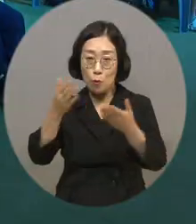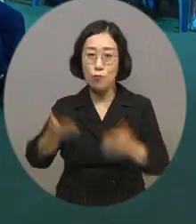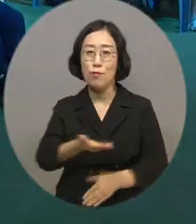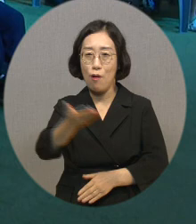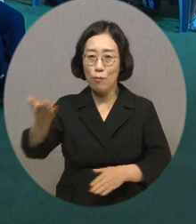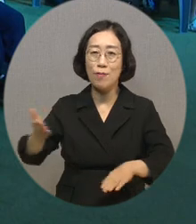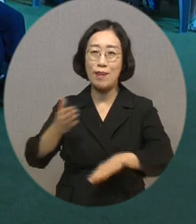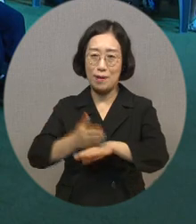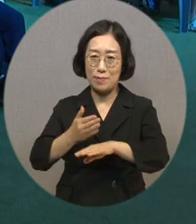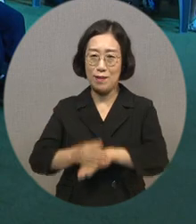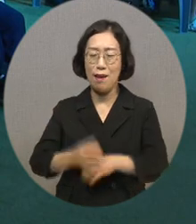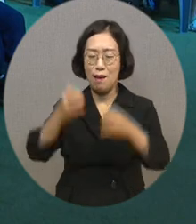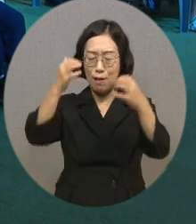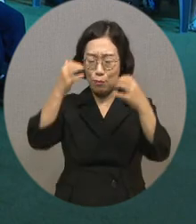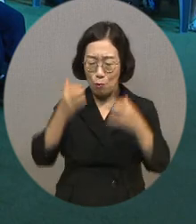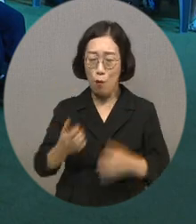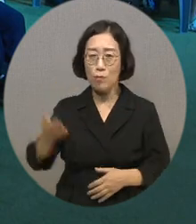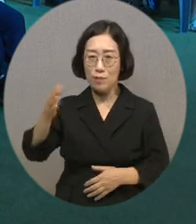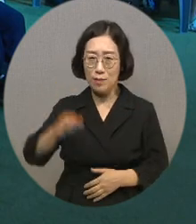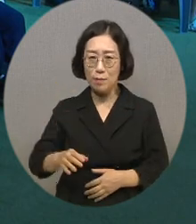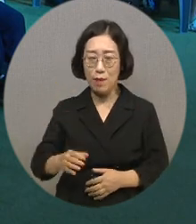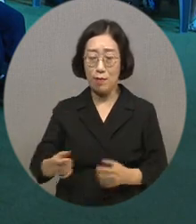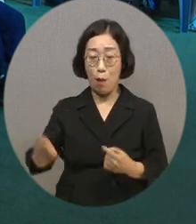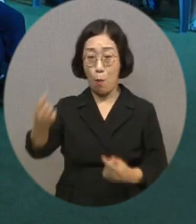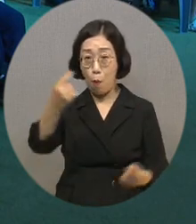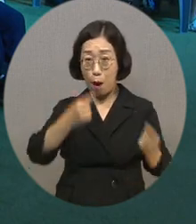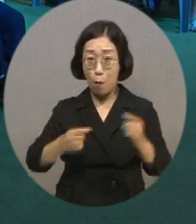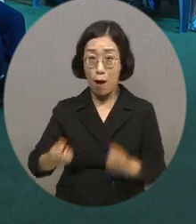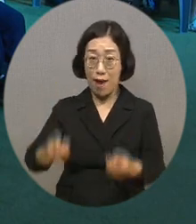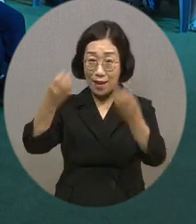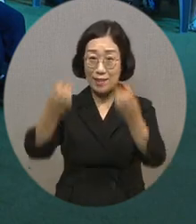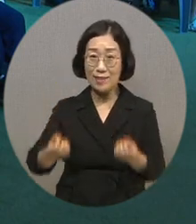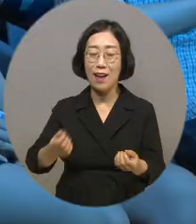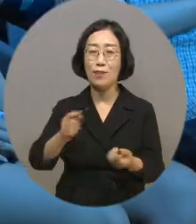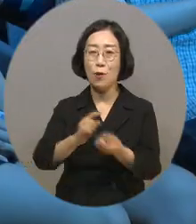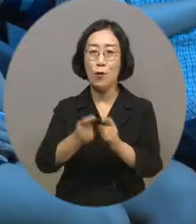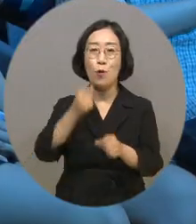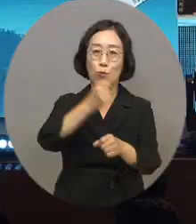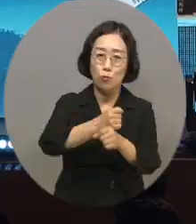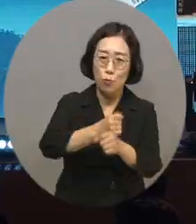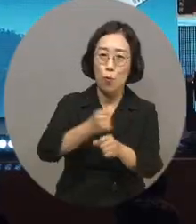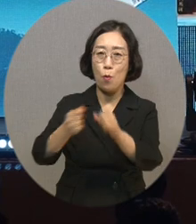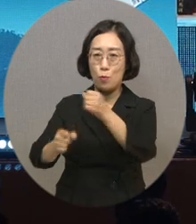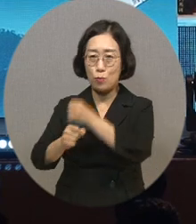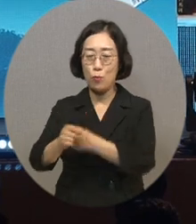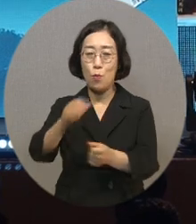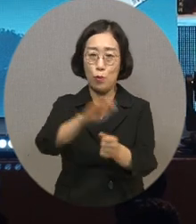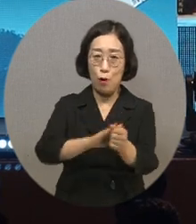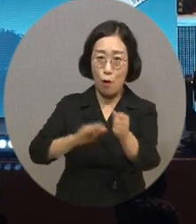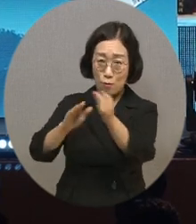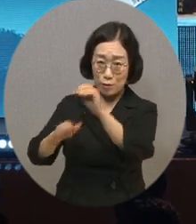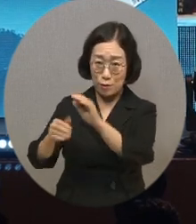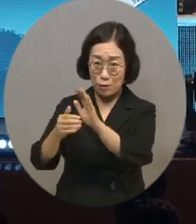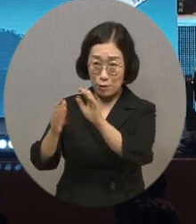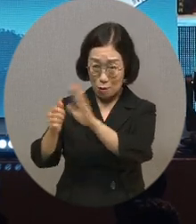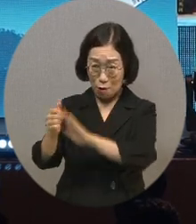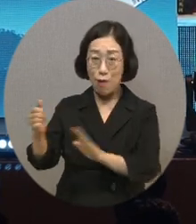말하며 무더운 날씨 속 행사를 함께한 노고를 서로 격려하고 다 함께 축제의 피날레를